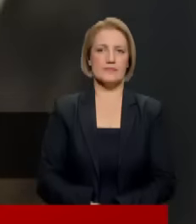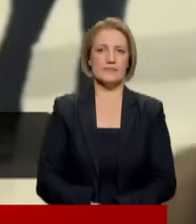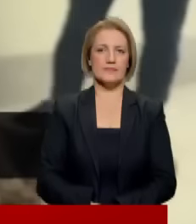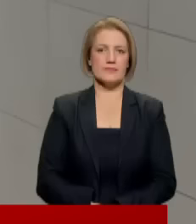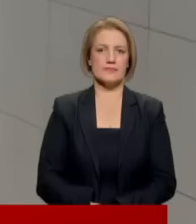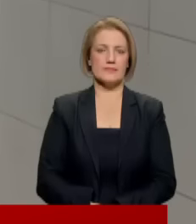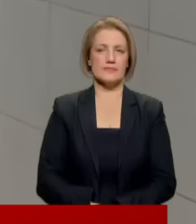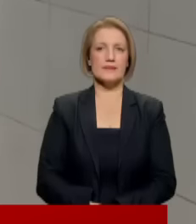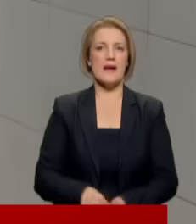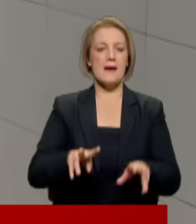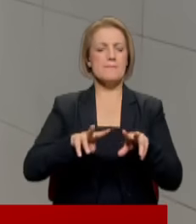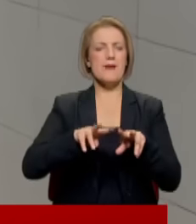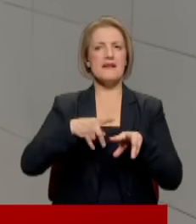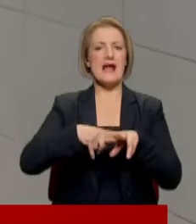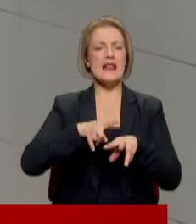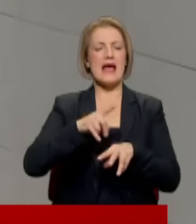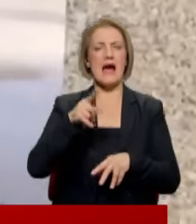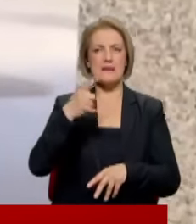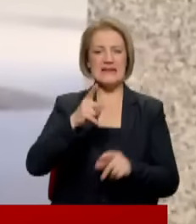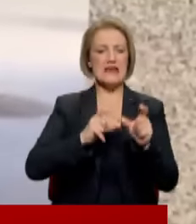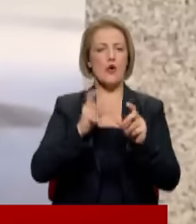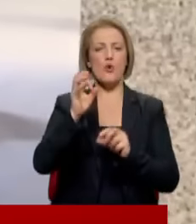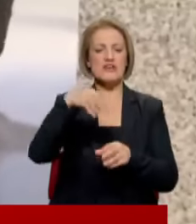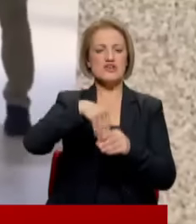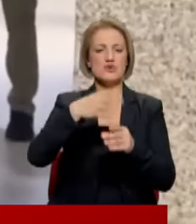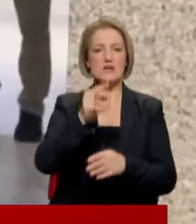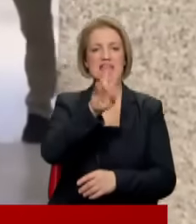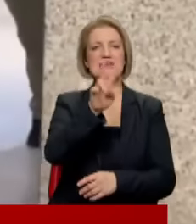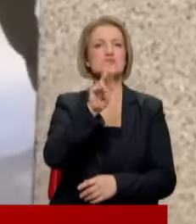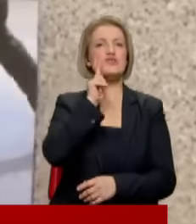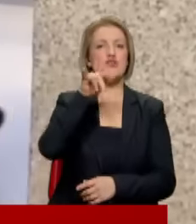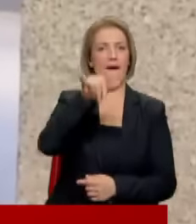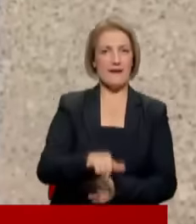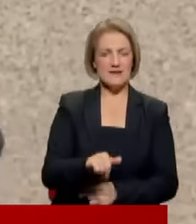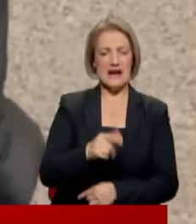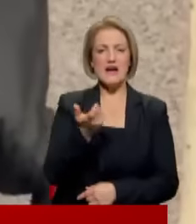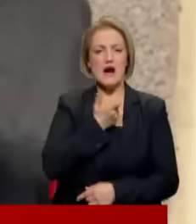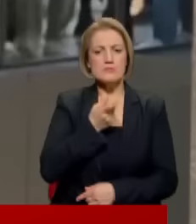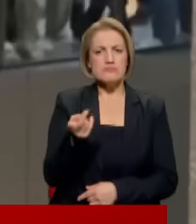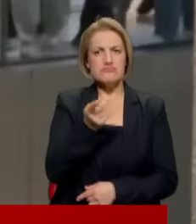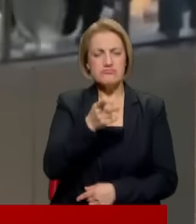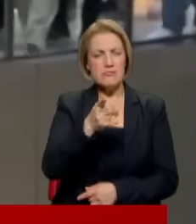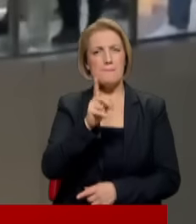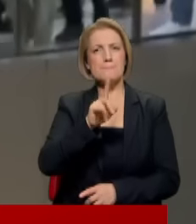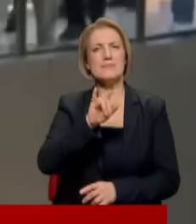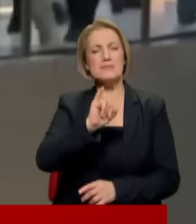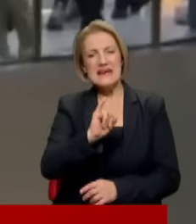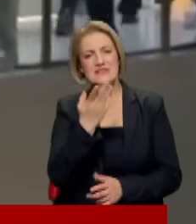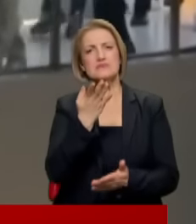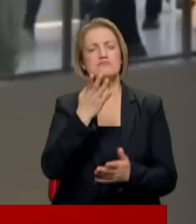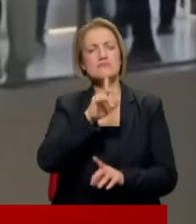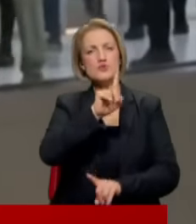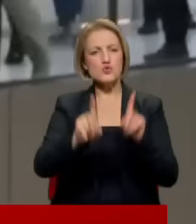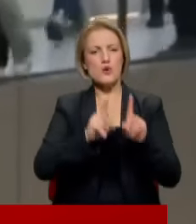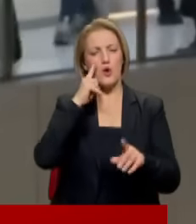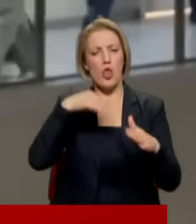üzgünüm Mehmet Ali Erbil ve Serdar Ortaç'ın da aralarında olduğu 20 kişi hakkında yasa dışı bahis soruşturmasında gözaltı kararı